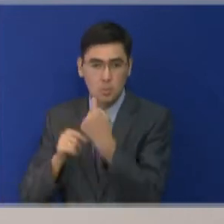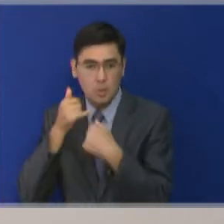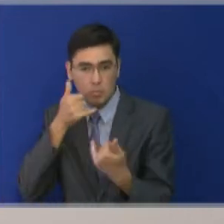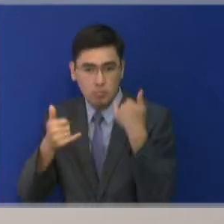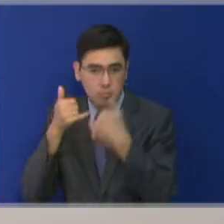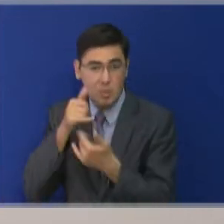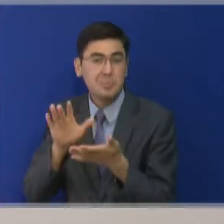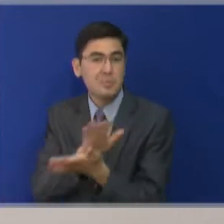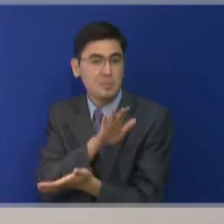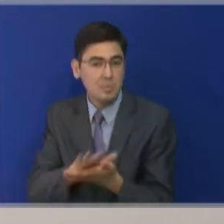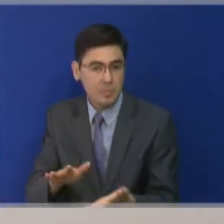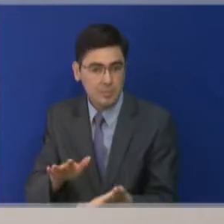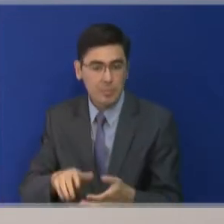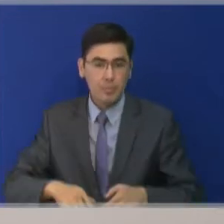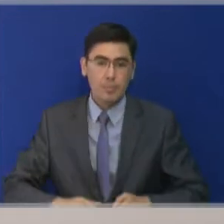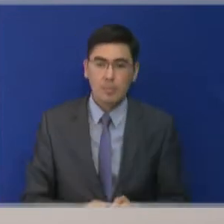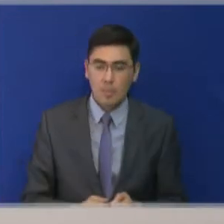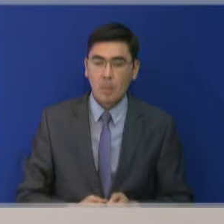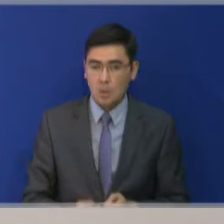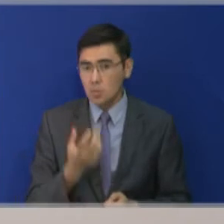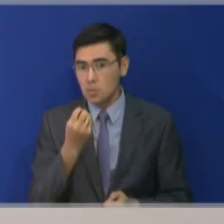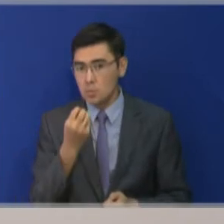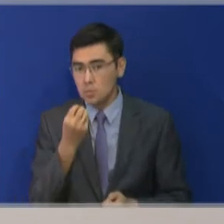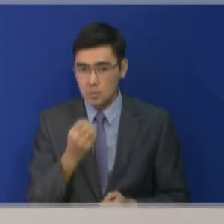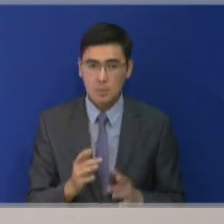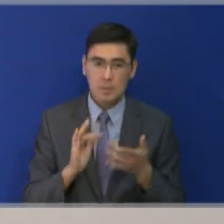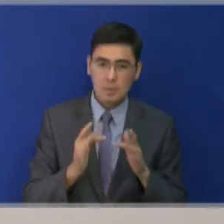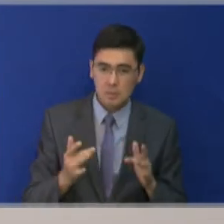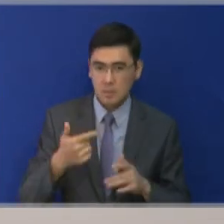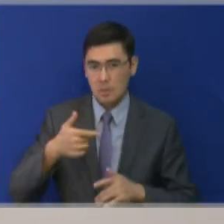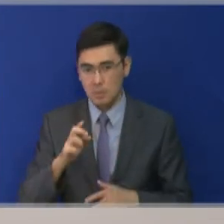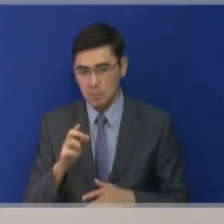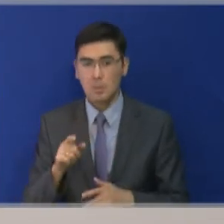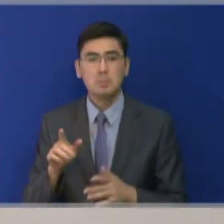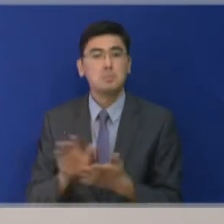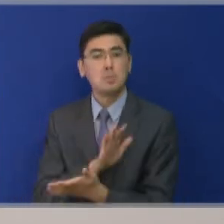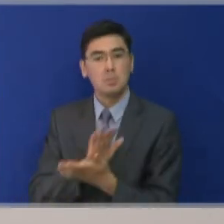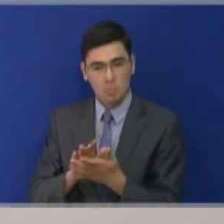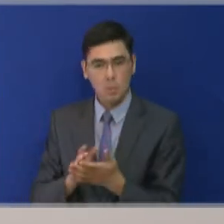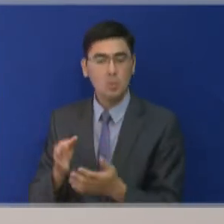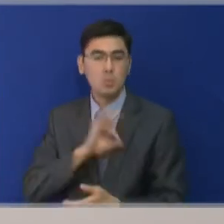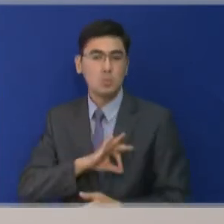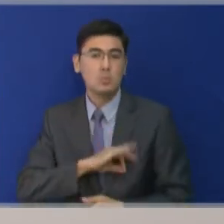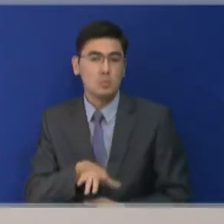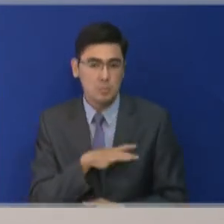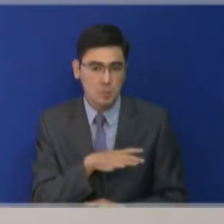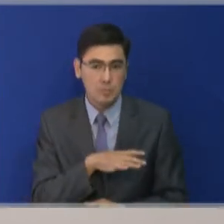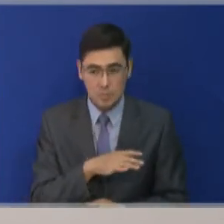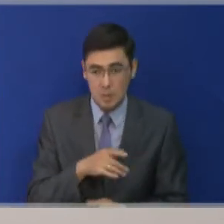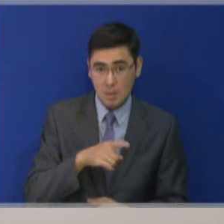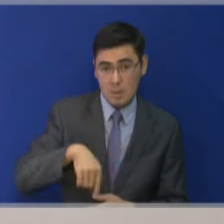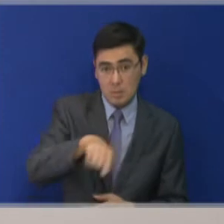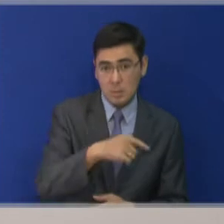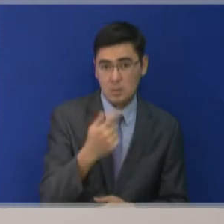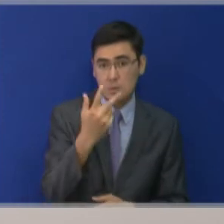алады. Мұнан бөлек отандық білім ресурстарын тегін қолдануға болады. Қазіргі уақытта білім және ғылым министрлігі 380 ресурсты